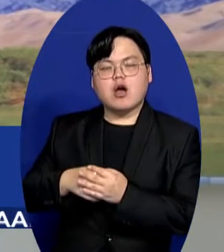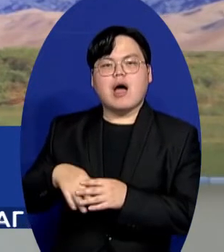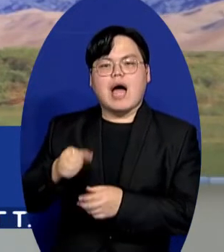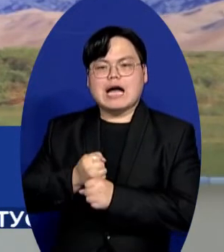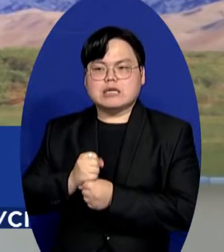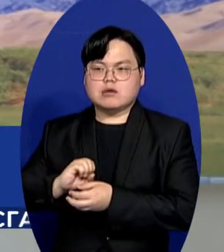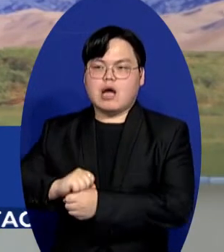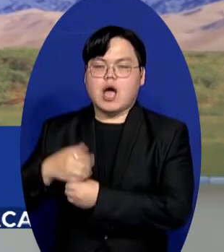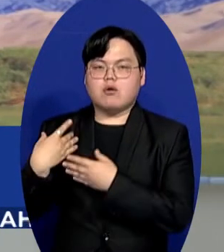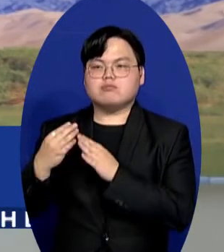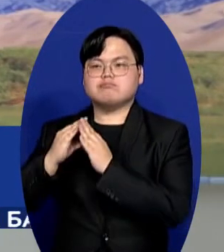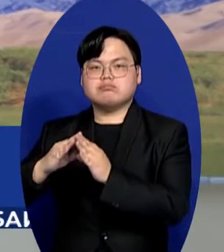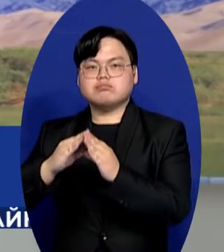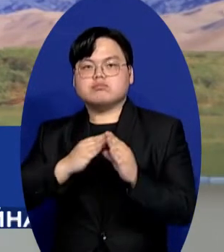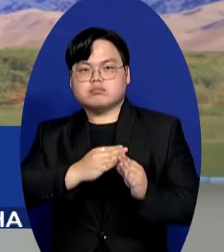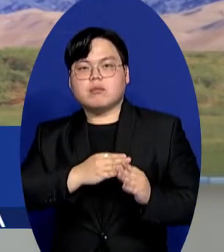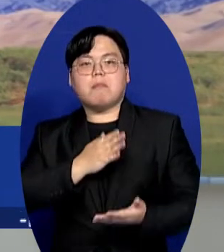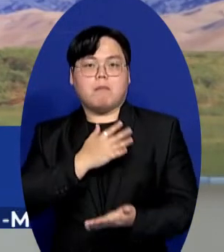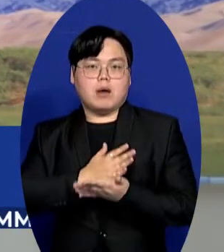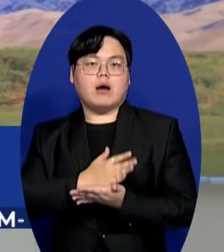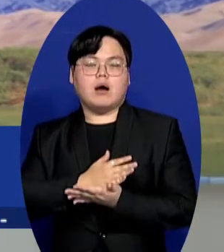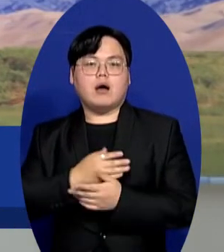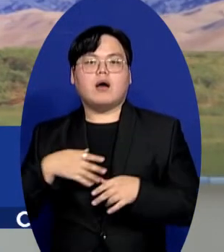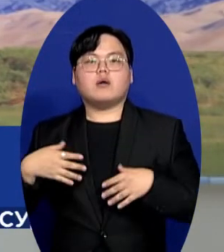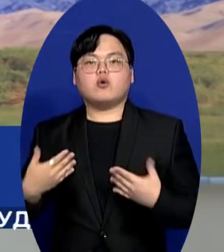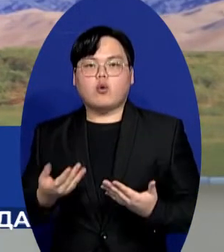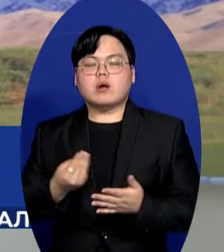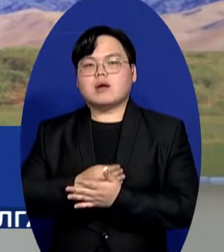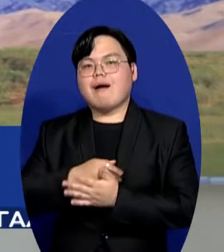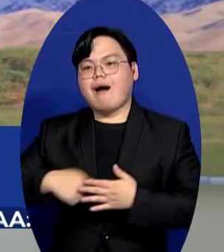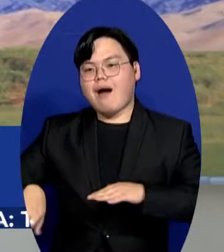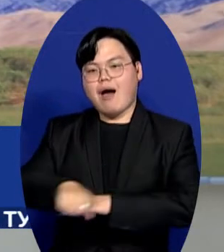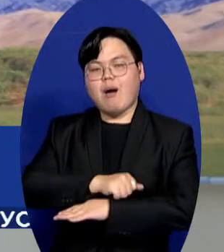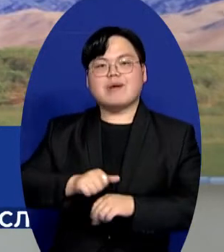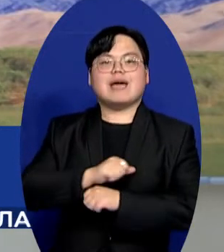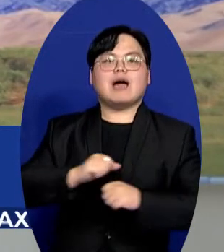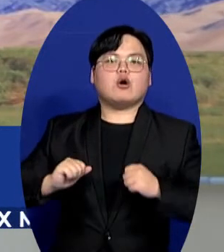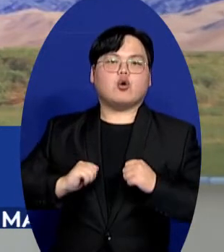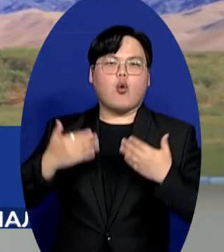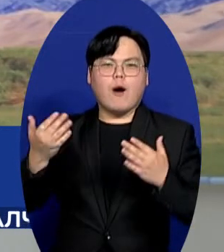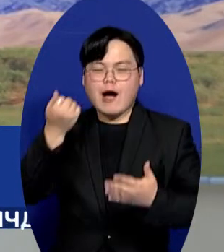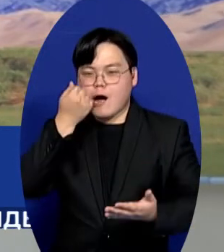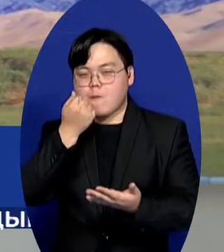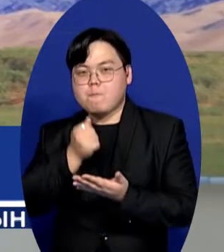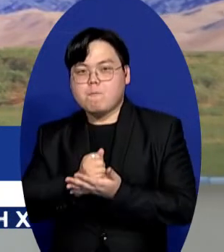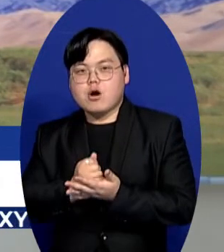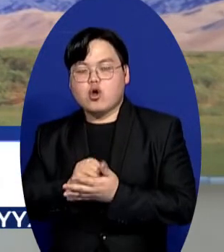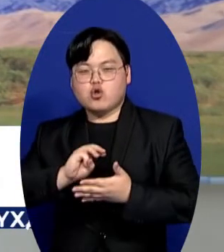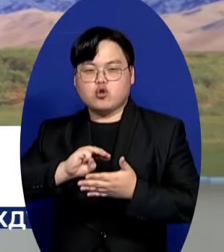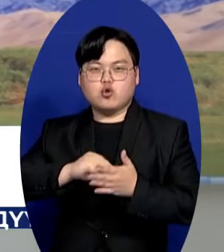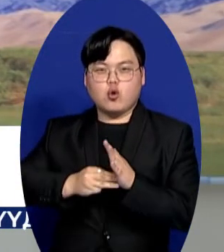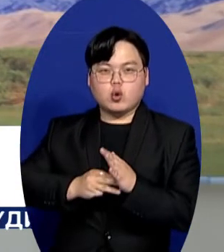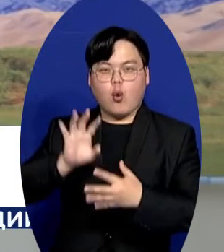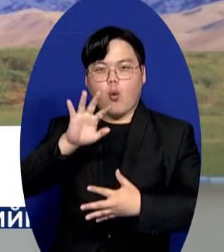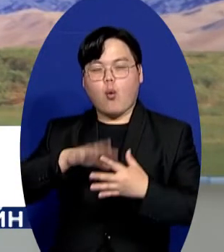ажлын албан даалгавар өгч ингэж хөргүүлдэг. Тэгэхээр ерөөсөө аймгийн иргэдийн хурлаар батлуулсан тэр нөгөө төлөвлөгөө